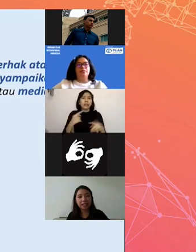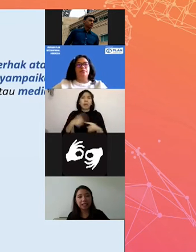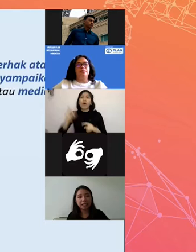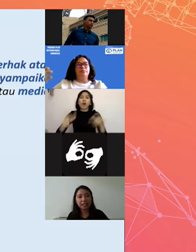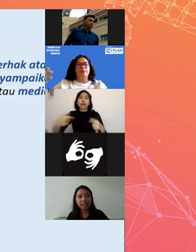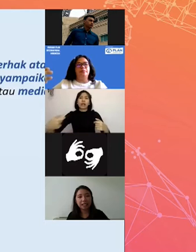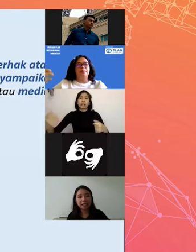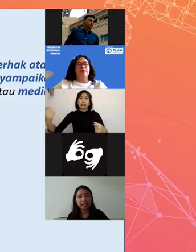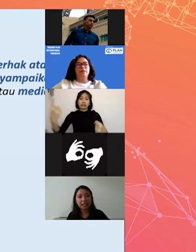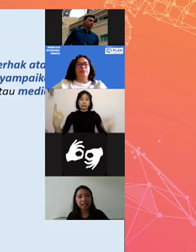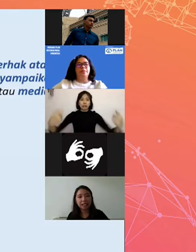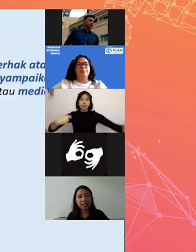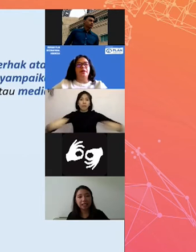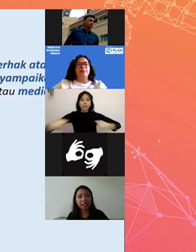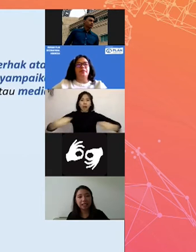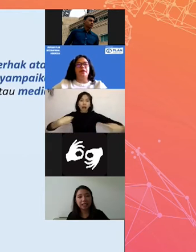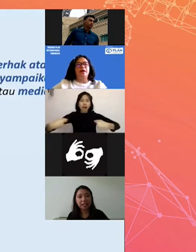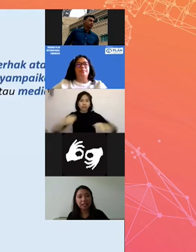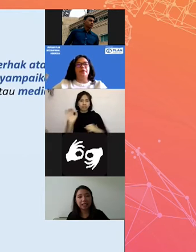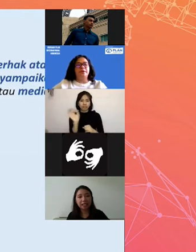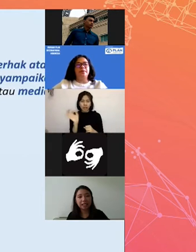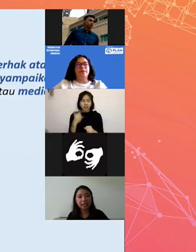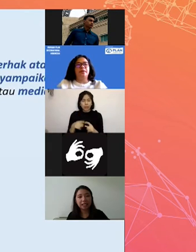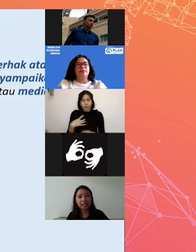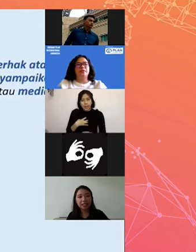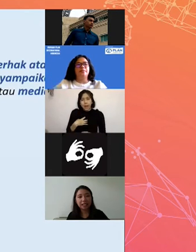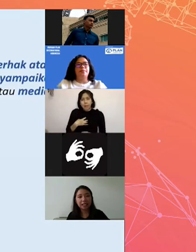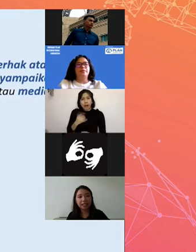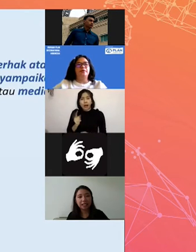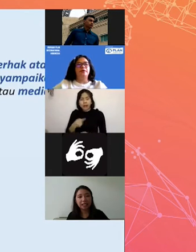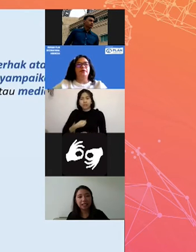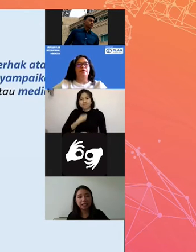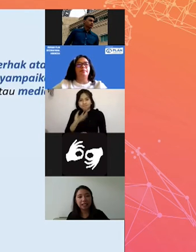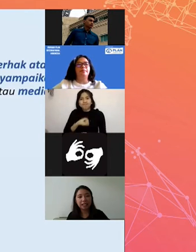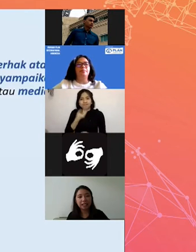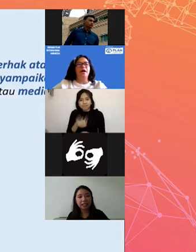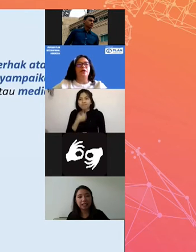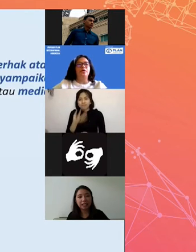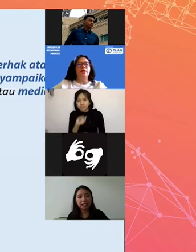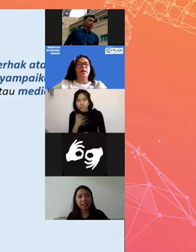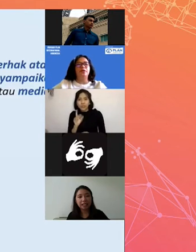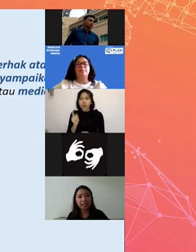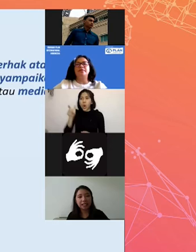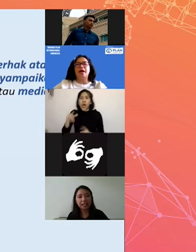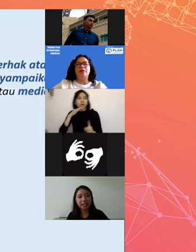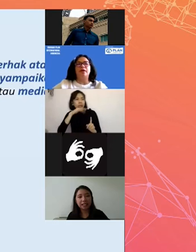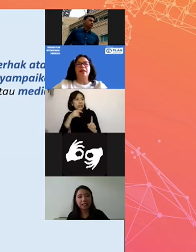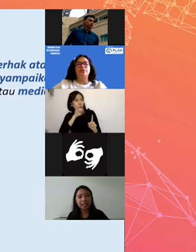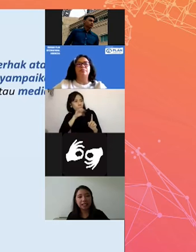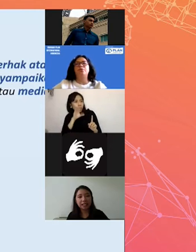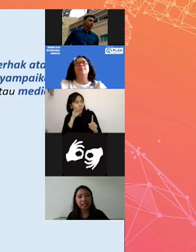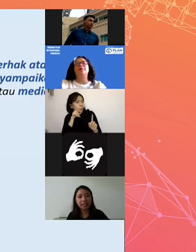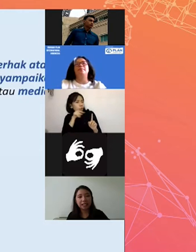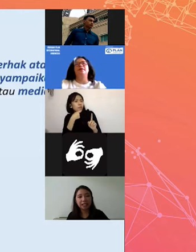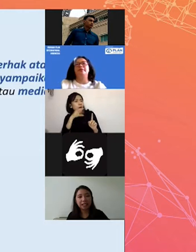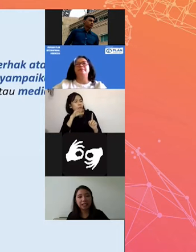hak untuk berpegang teguh pada pendapatnya, apa yang dia pikirkan tanpa pengaruh orang lain atau paksaan orang lain